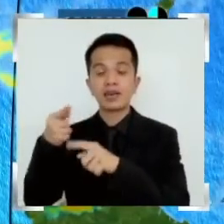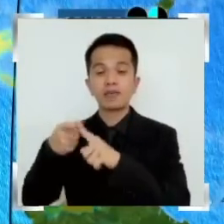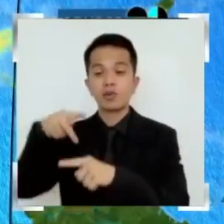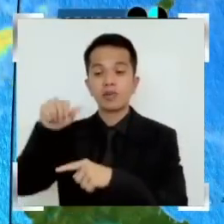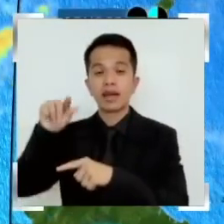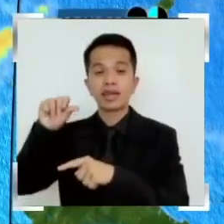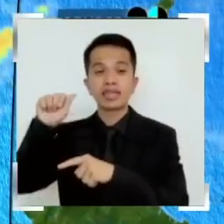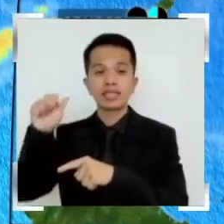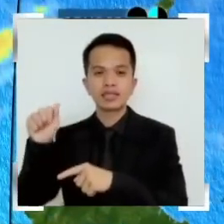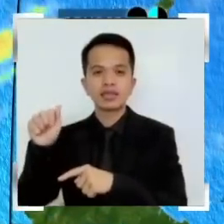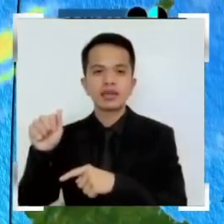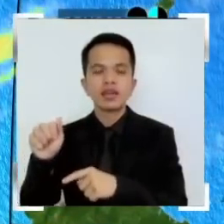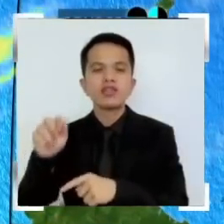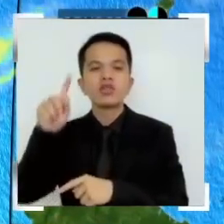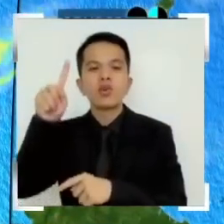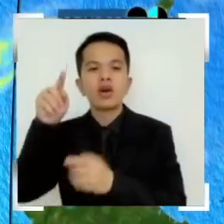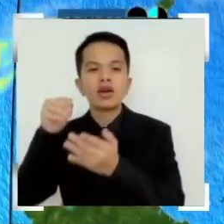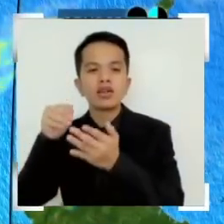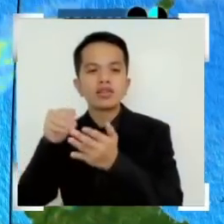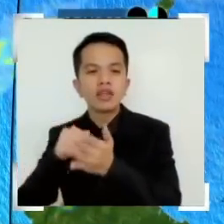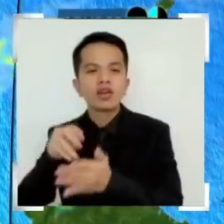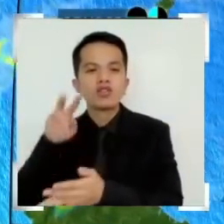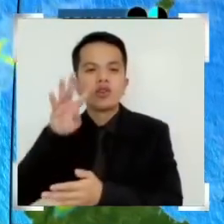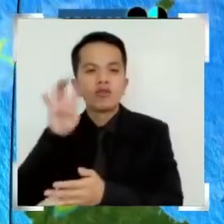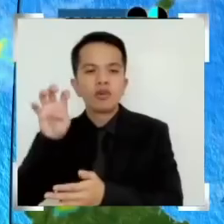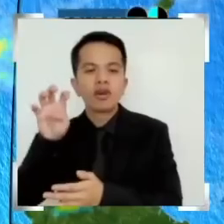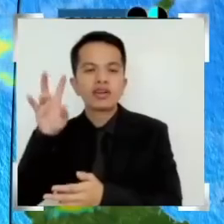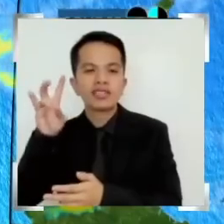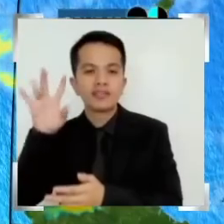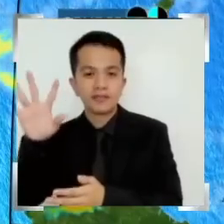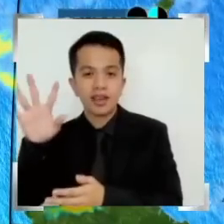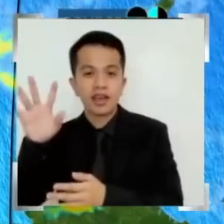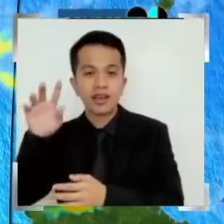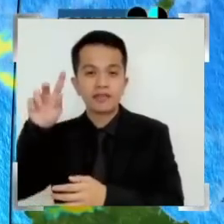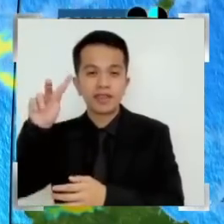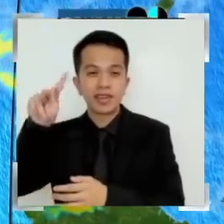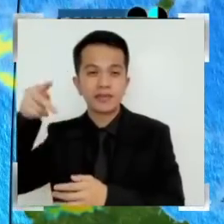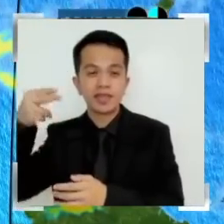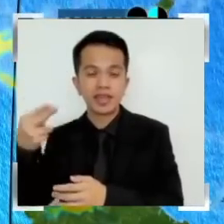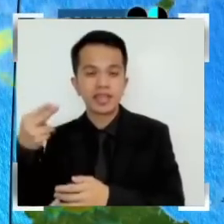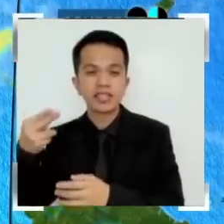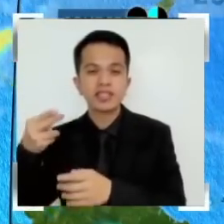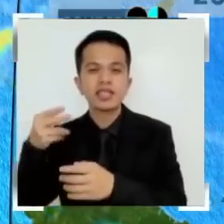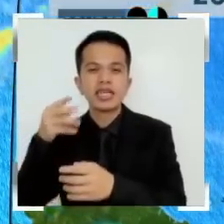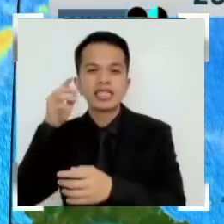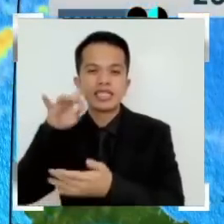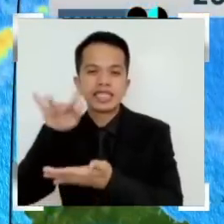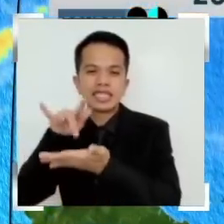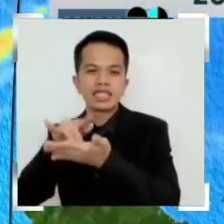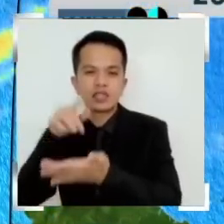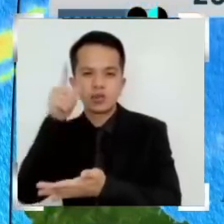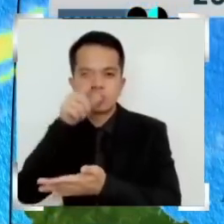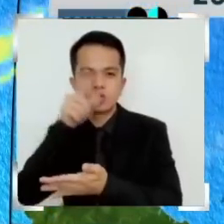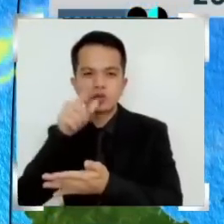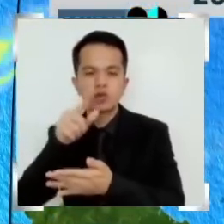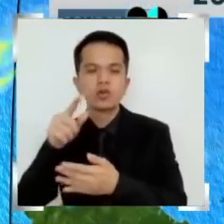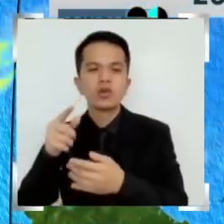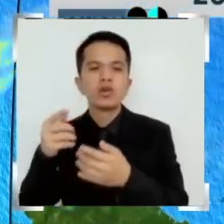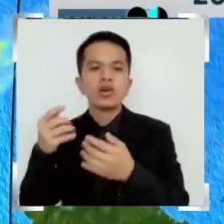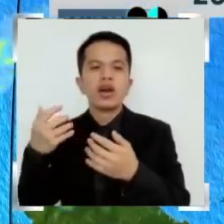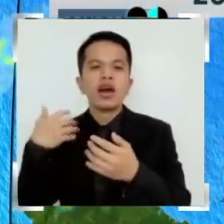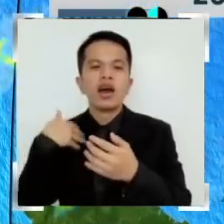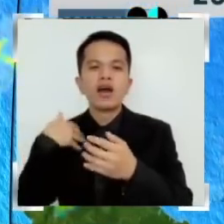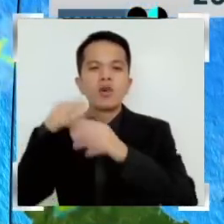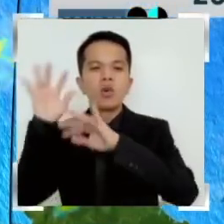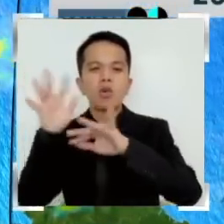sa layong 1,475 kilometers silangan ng Central Luzon. Taglay po nito ang lakas ng hangin na